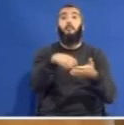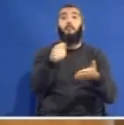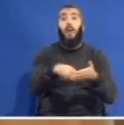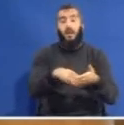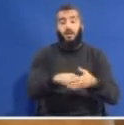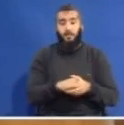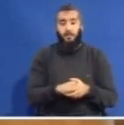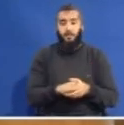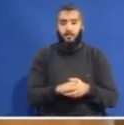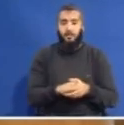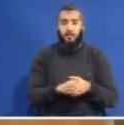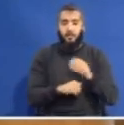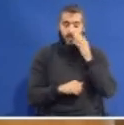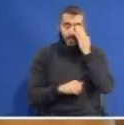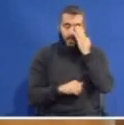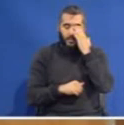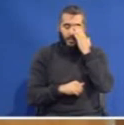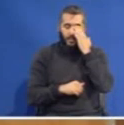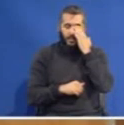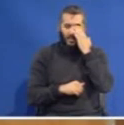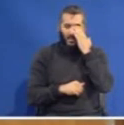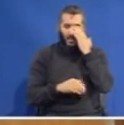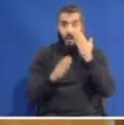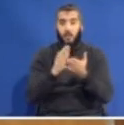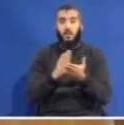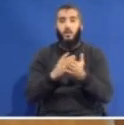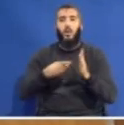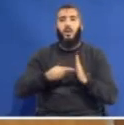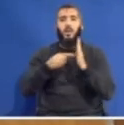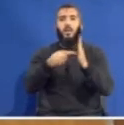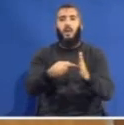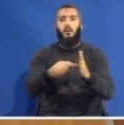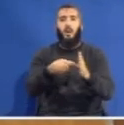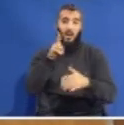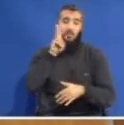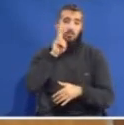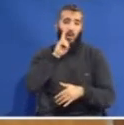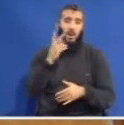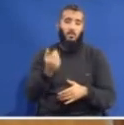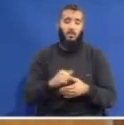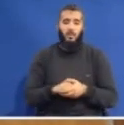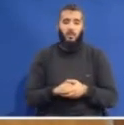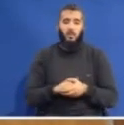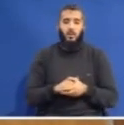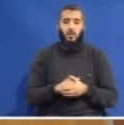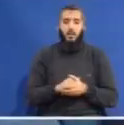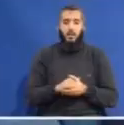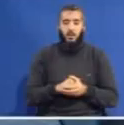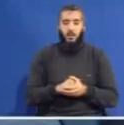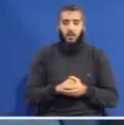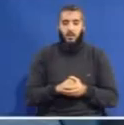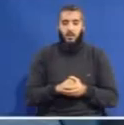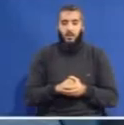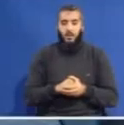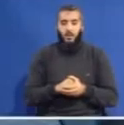قضاء الديون. صحيح. لأن الدين رضاه هم بالليل وذل بالنهار. صحيح صحيح. كما قال الحكماء.